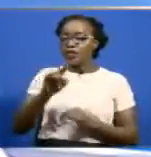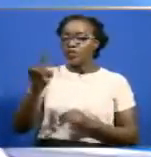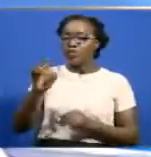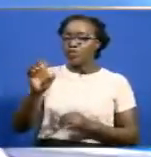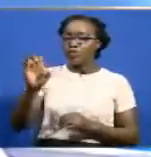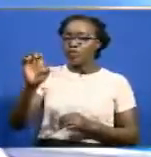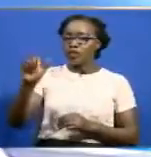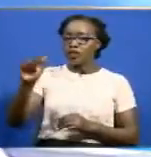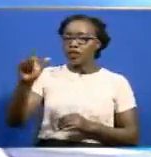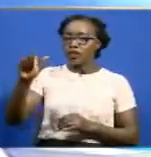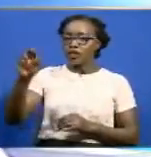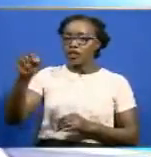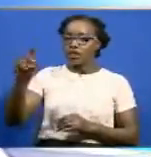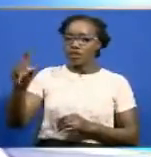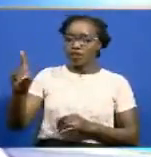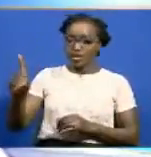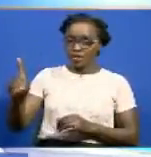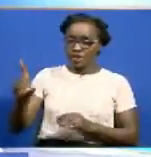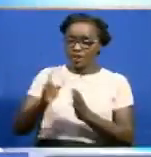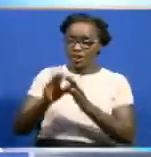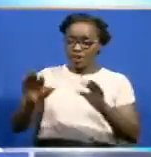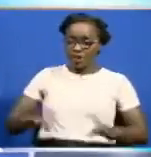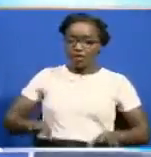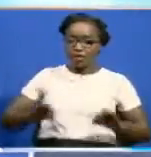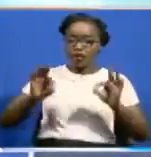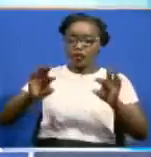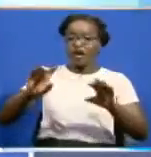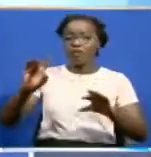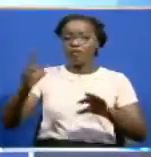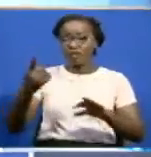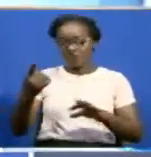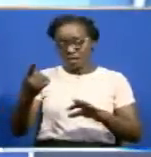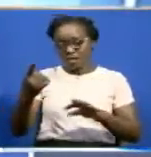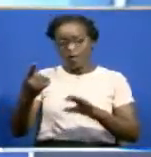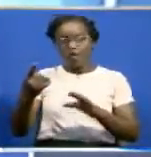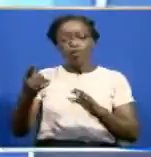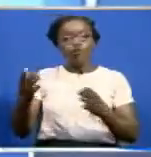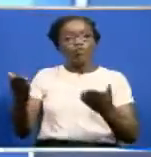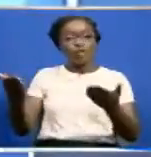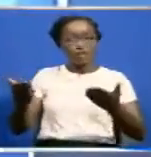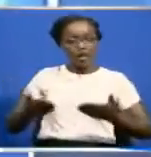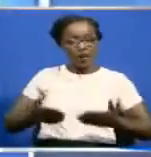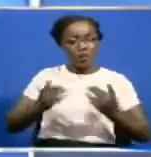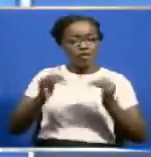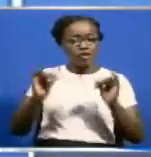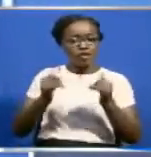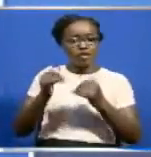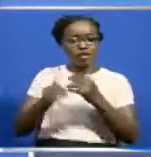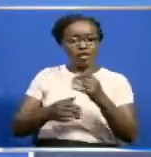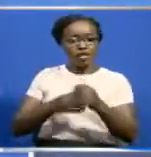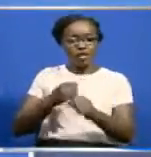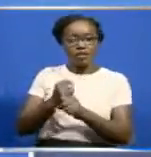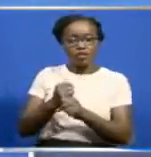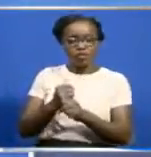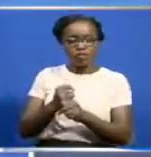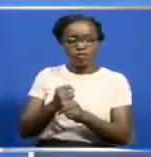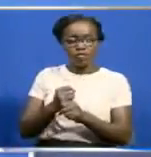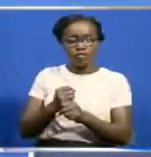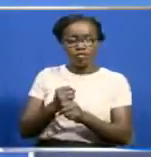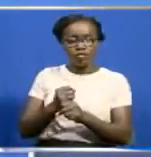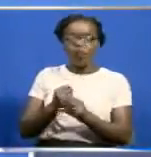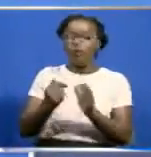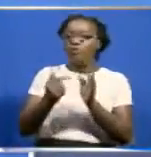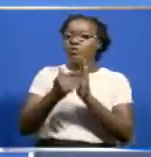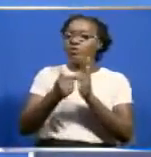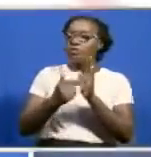nchi za kwanza kuukaribisha mwaka mpya kwa fataki licha marufuku ya mikusanyiko ya watu. Safina Ching Ouma